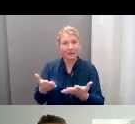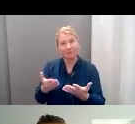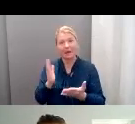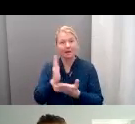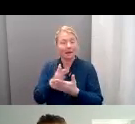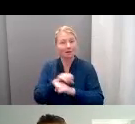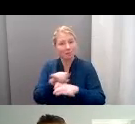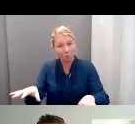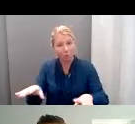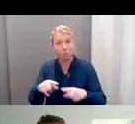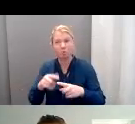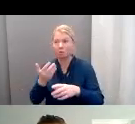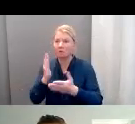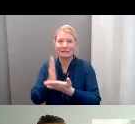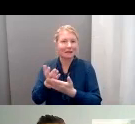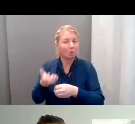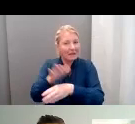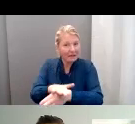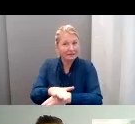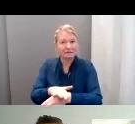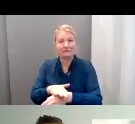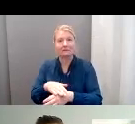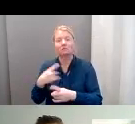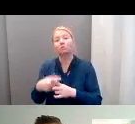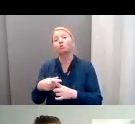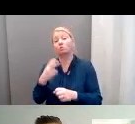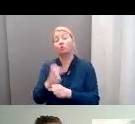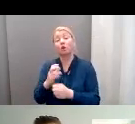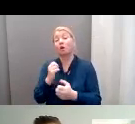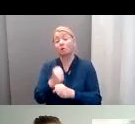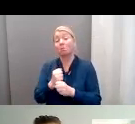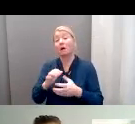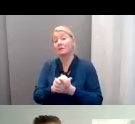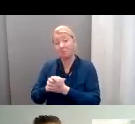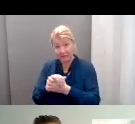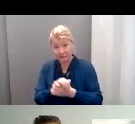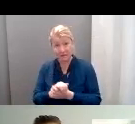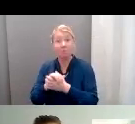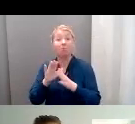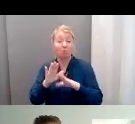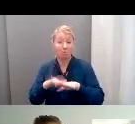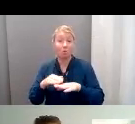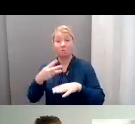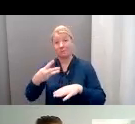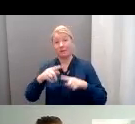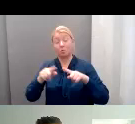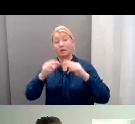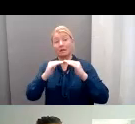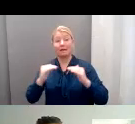kompetens och också försöka arbeta gemensamt kanske på de här olika nivåerna.